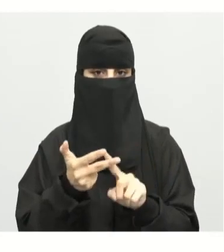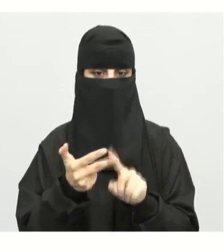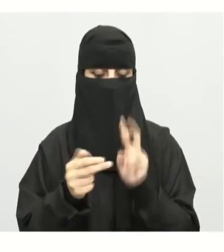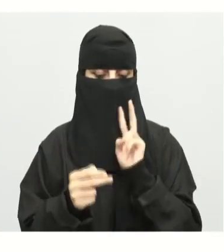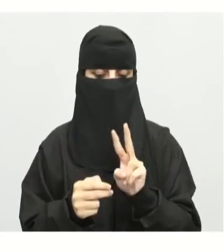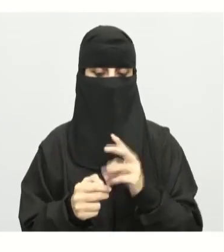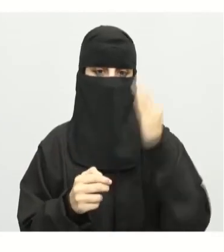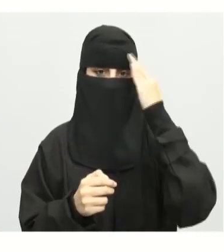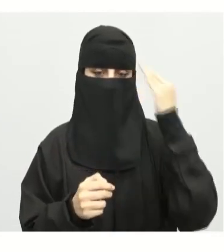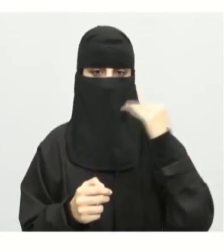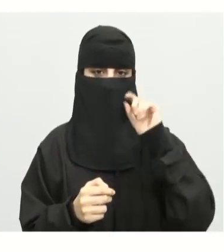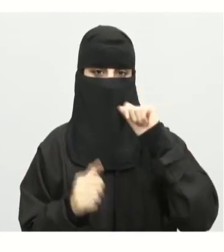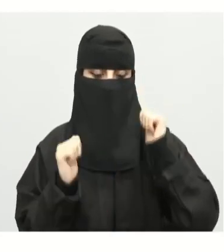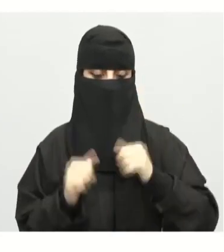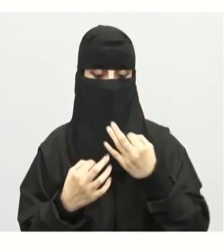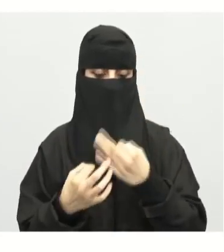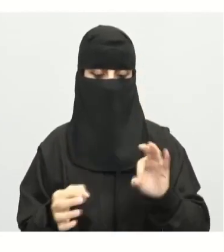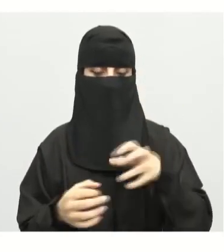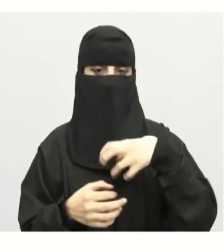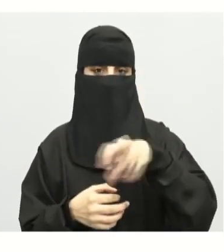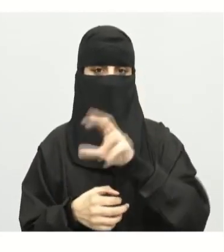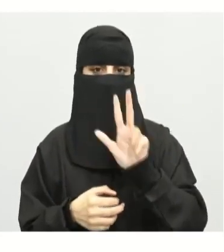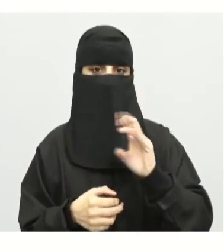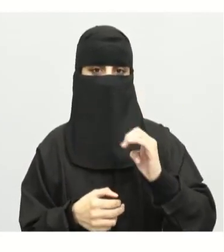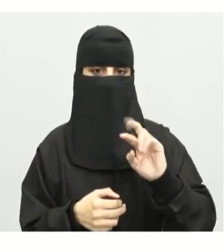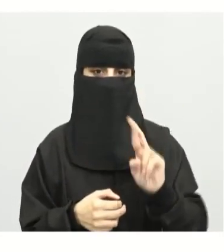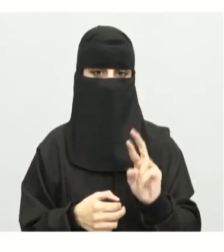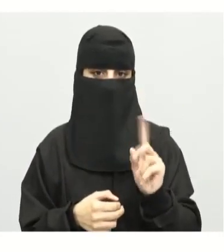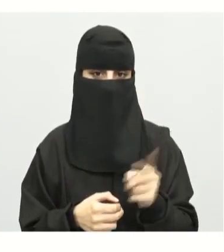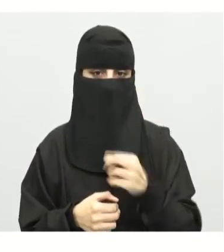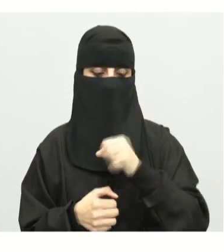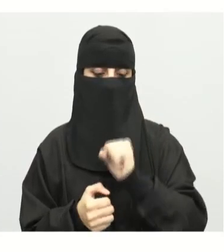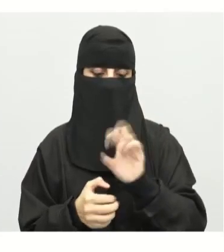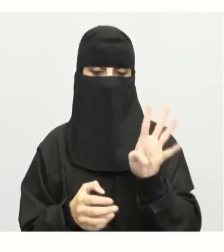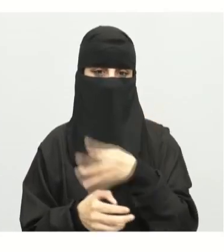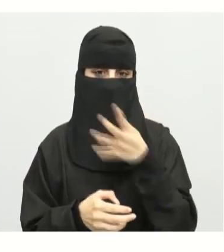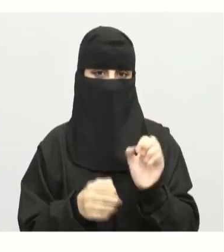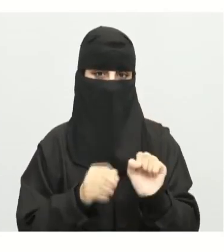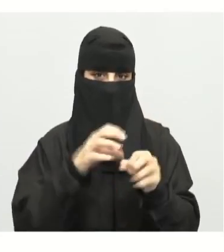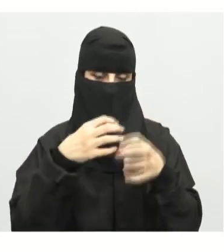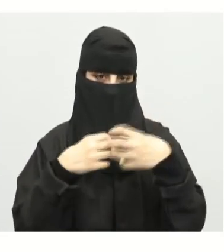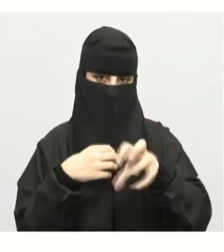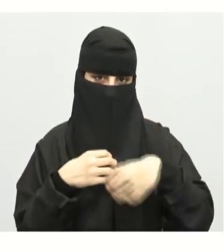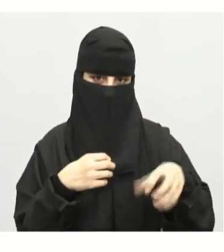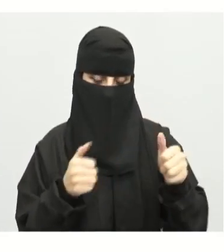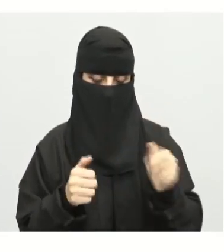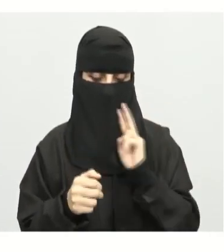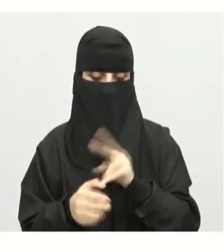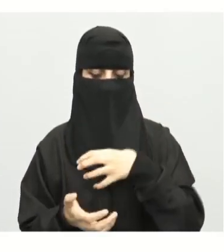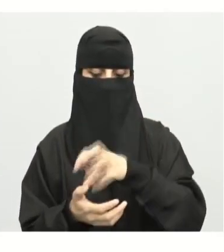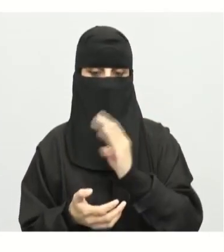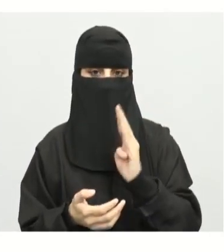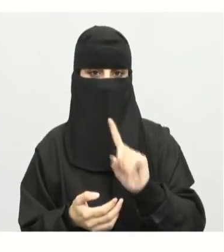يضع الطلبه الجزر الاتي وفق موقعها في الجدول جزيره كوران جزيره ام القماري